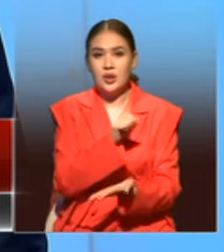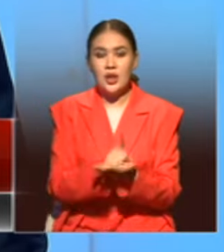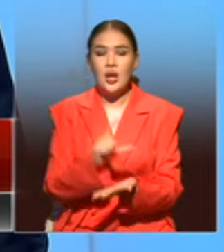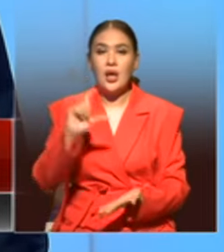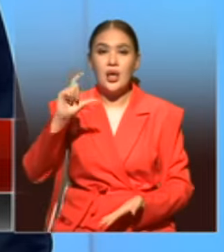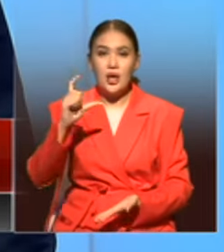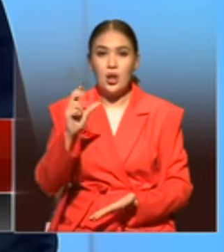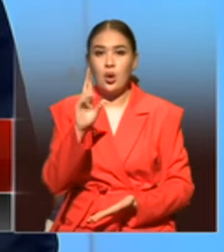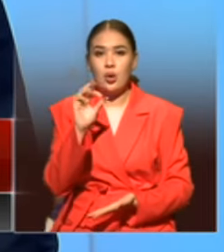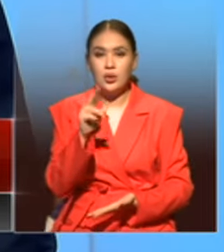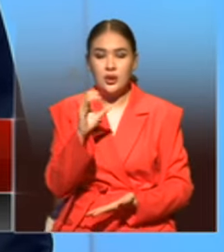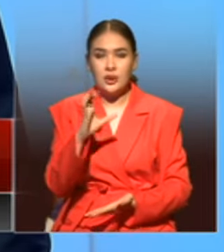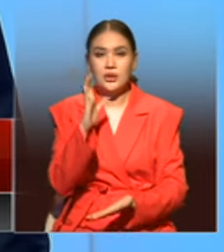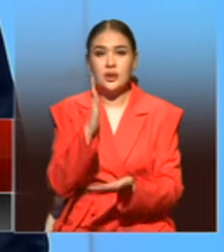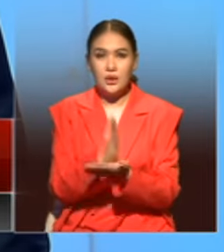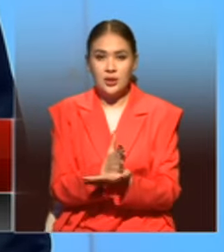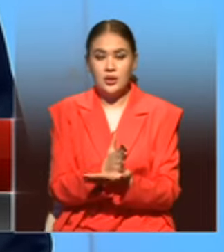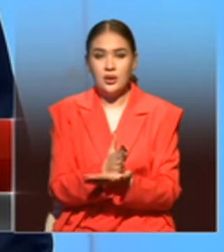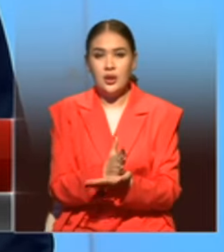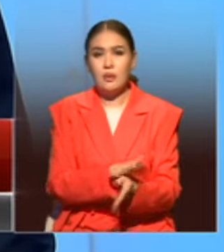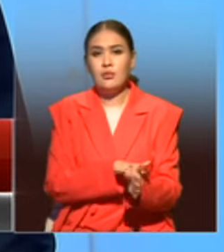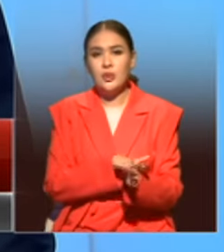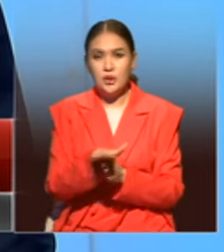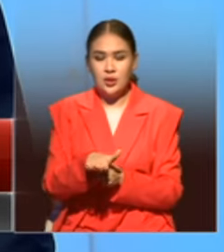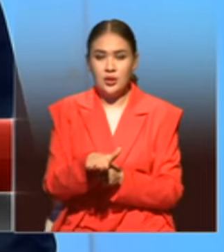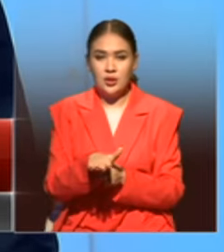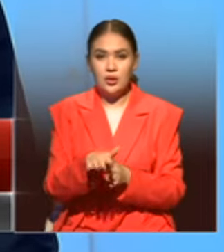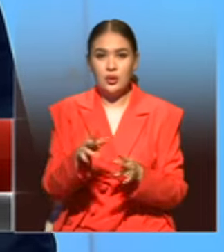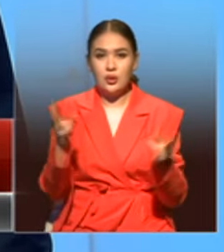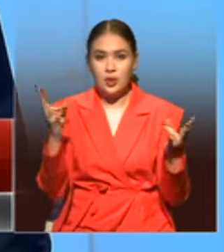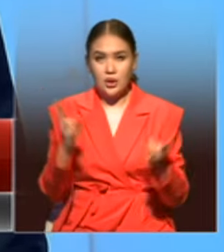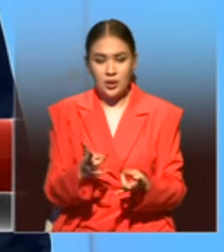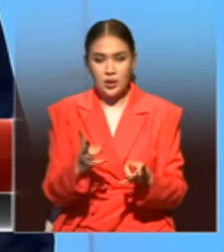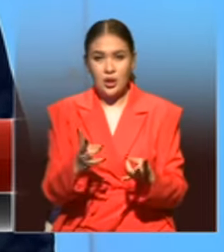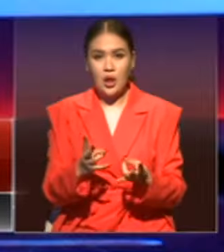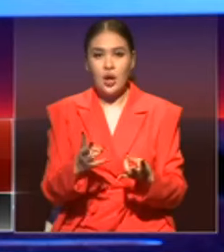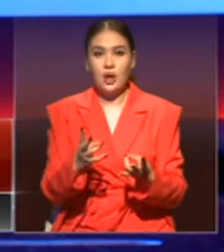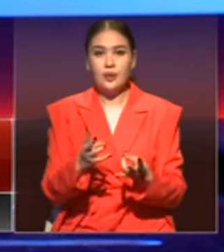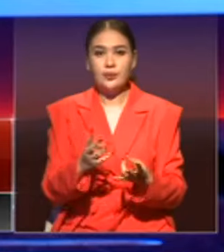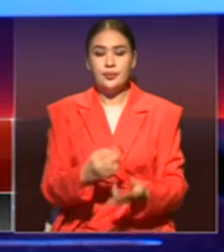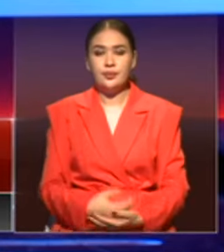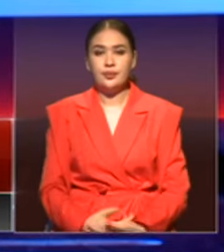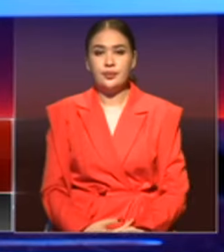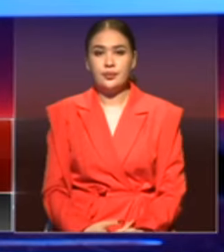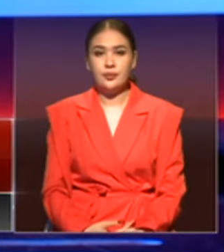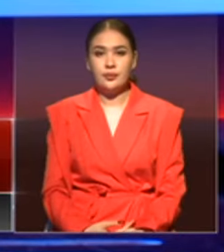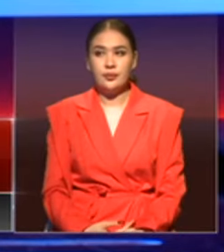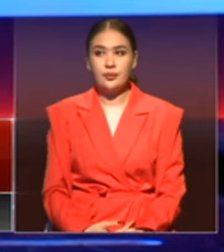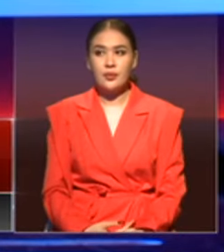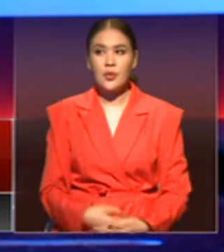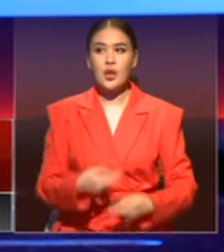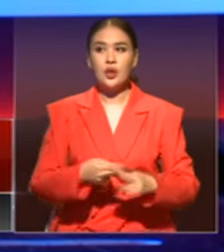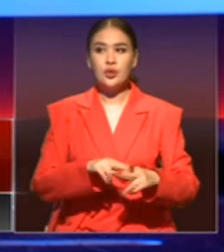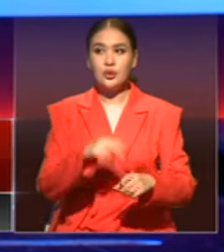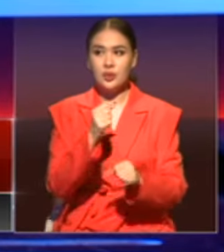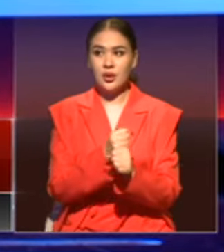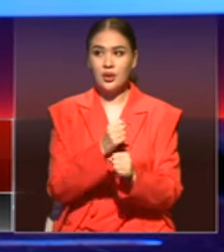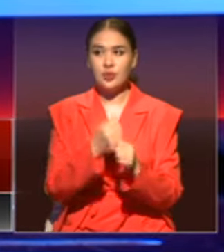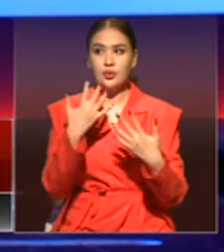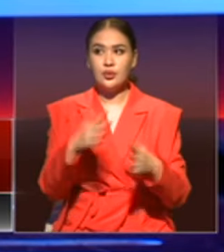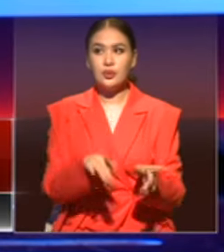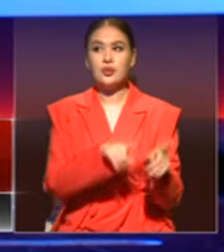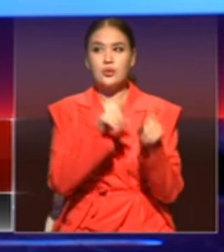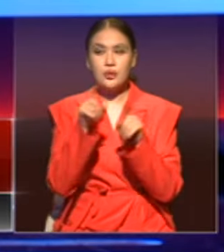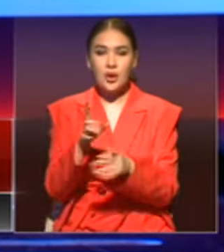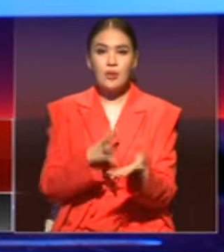кодексте міндетті талап орнатқанбыз. Көмуге дейін міндетті түрде сұрыптаудан өту керек дейін. Сұрыптау желілеріне апарылу керек.